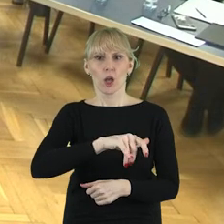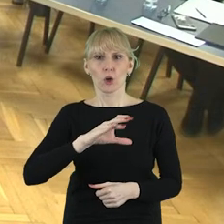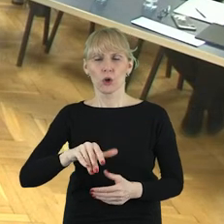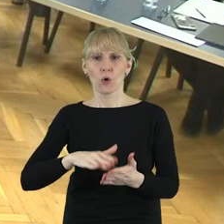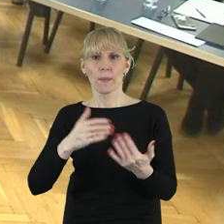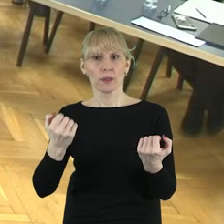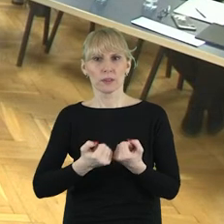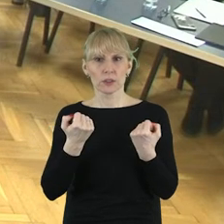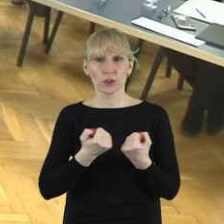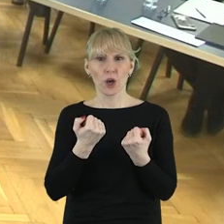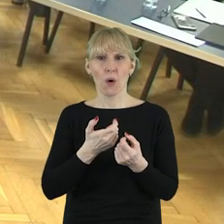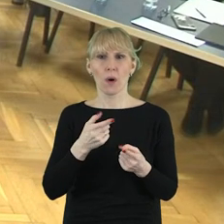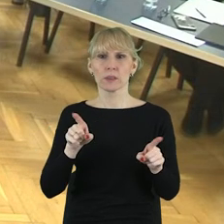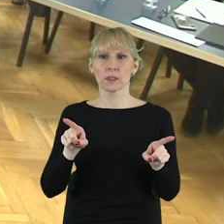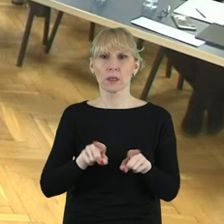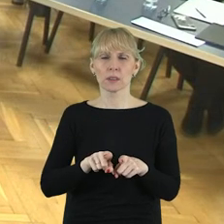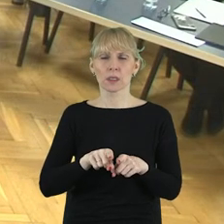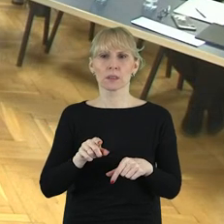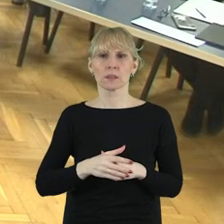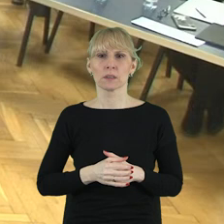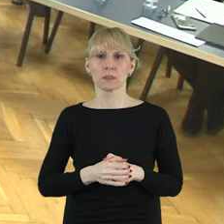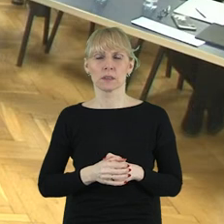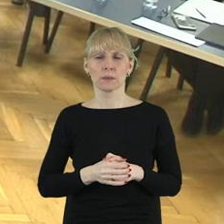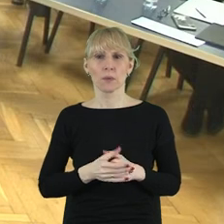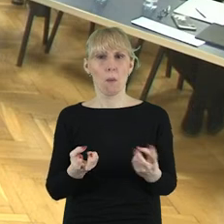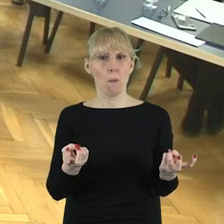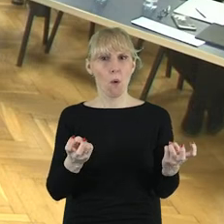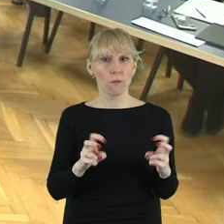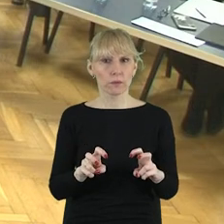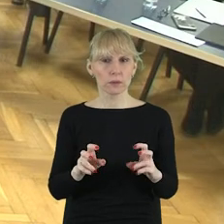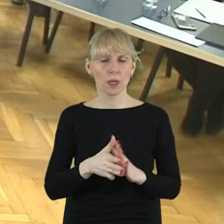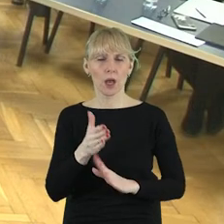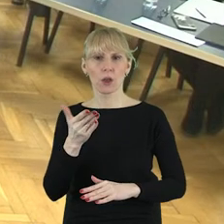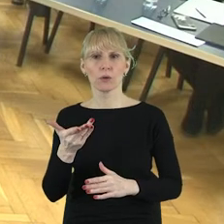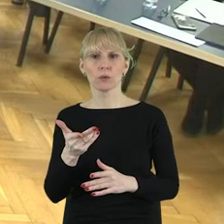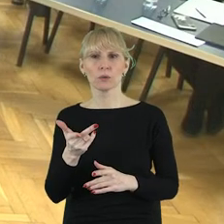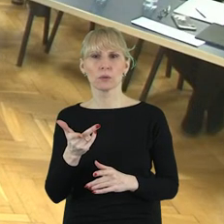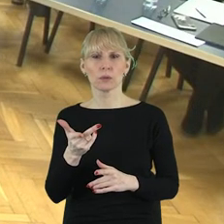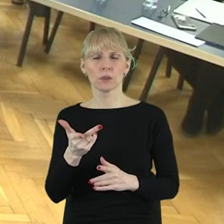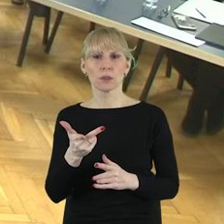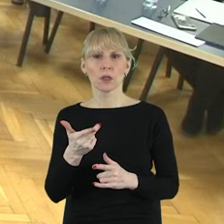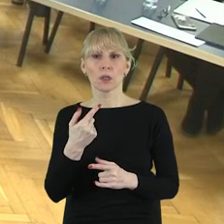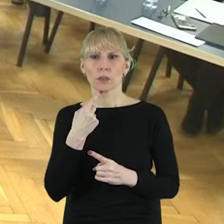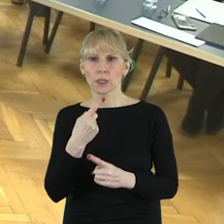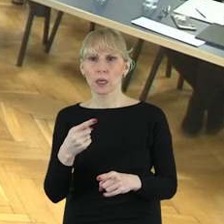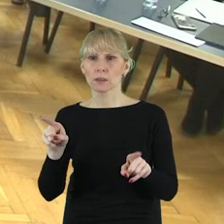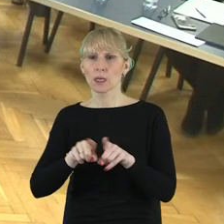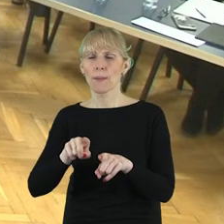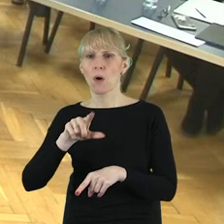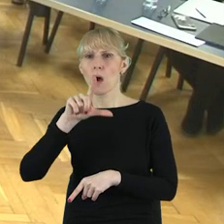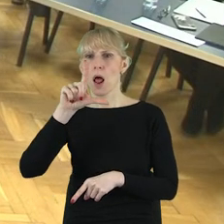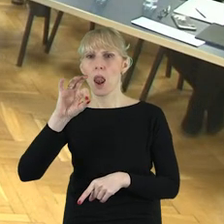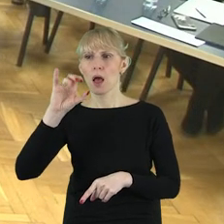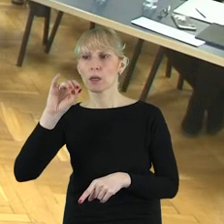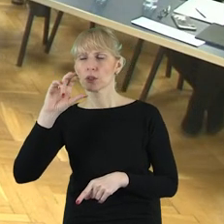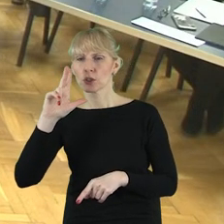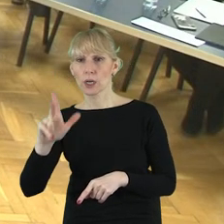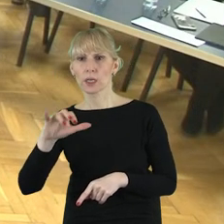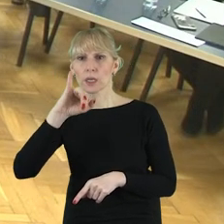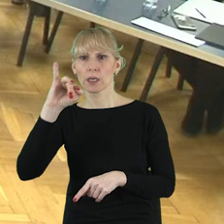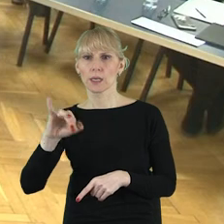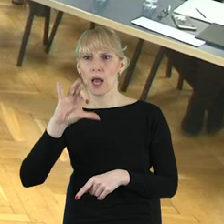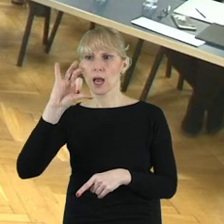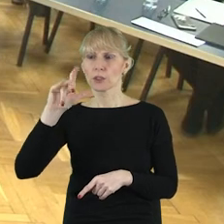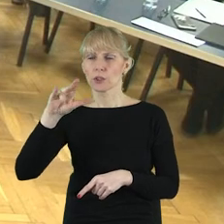grupy działania powstają, ponieważ jest taki zamysł pana marszałka. To samo, zgodnie z doniesieniami medialnymi, powiedział pan Leszek Jasiński z Partnerstwa